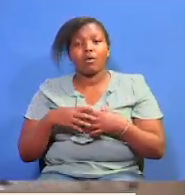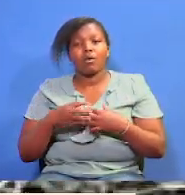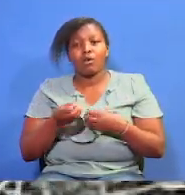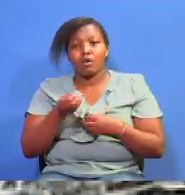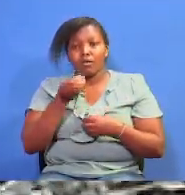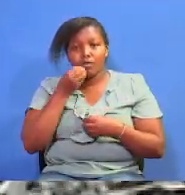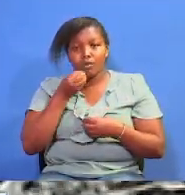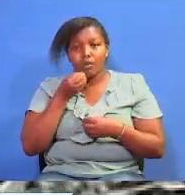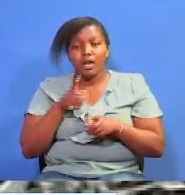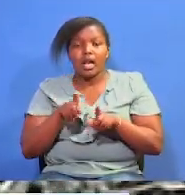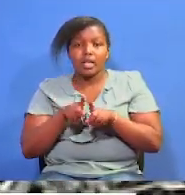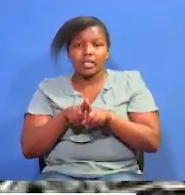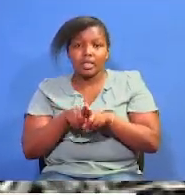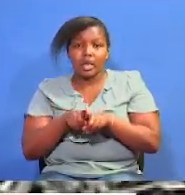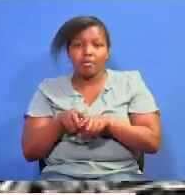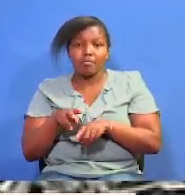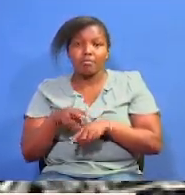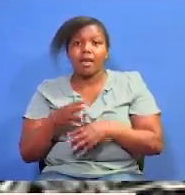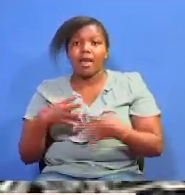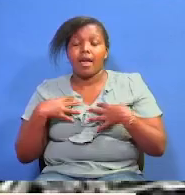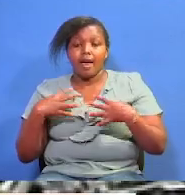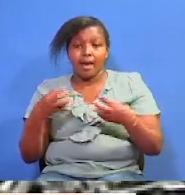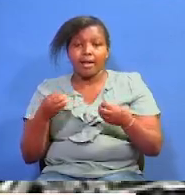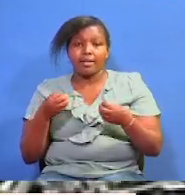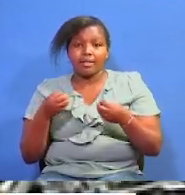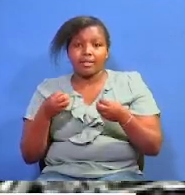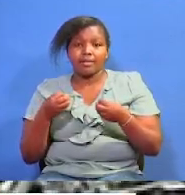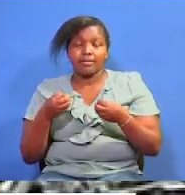na elimu ya afya kwa wanufaika